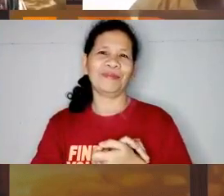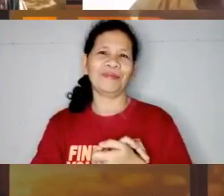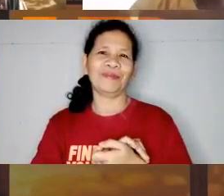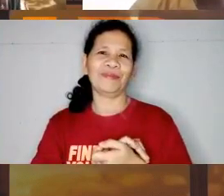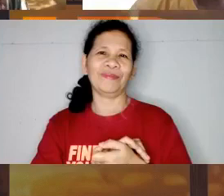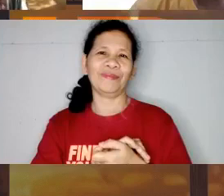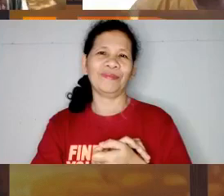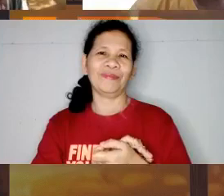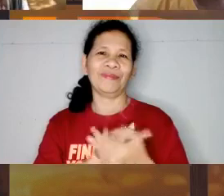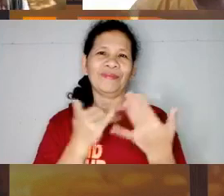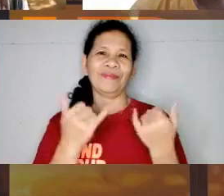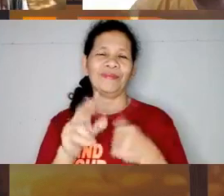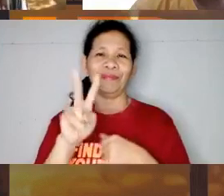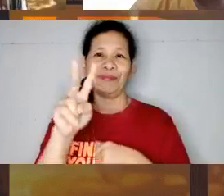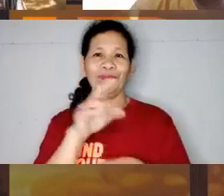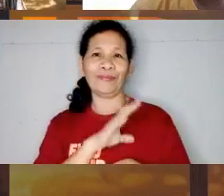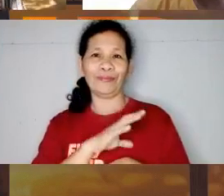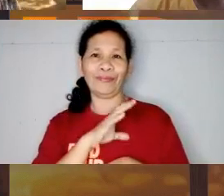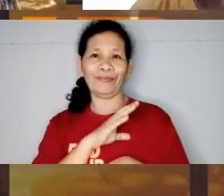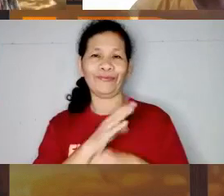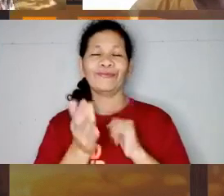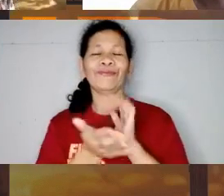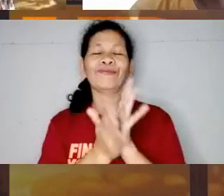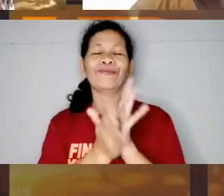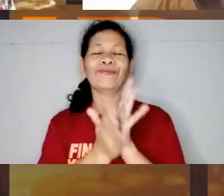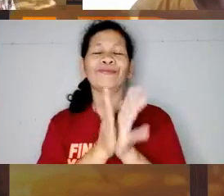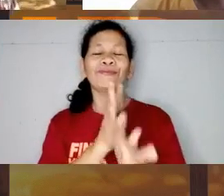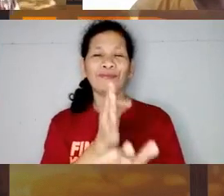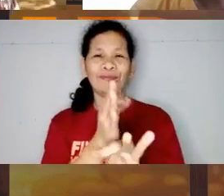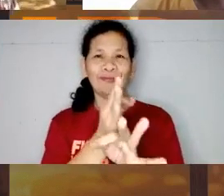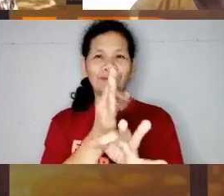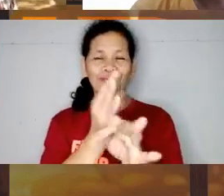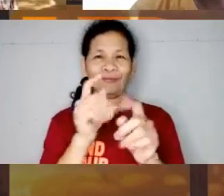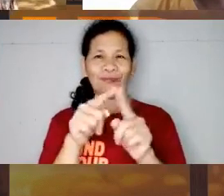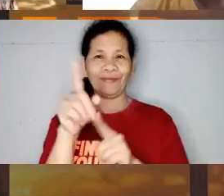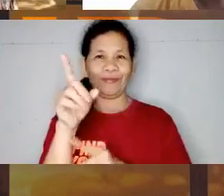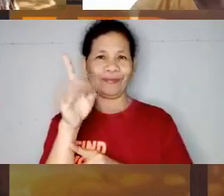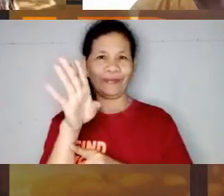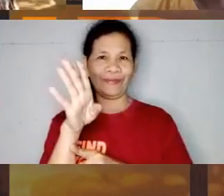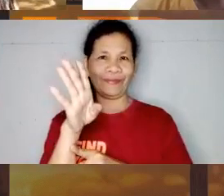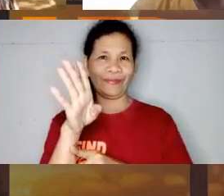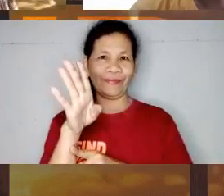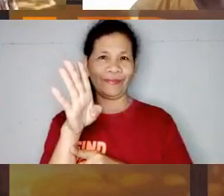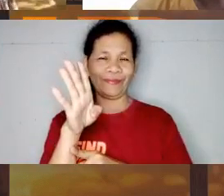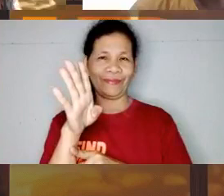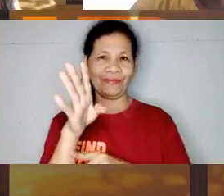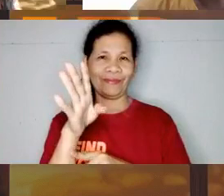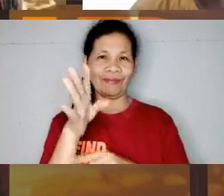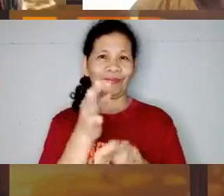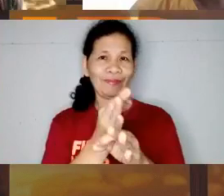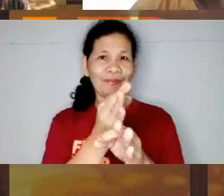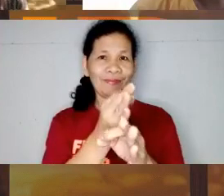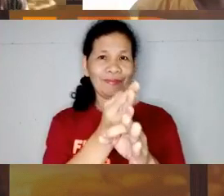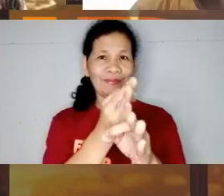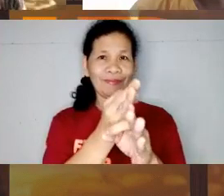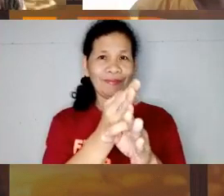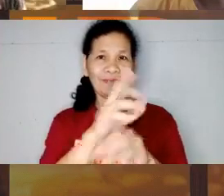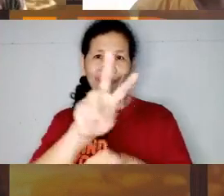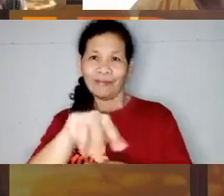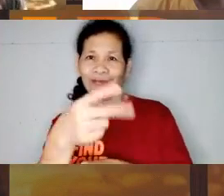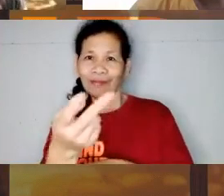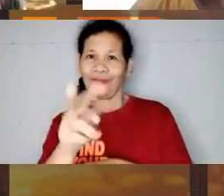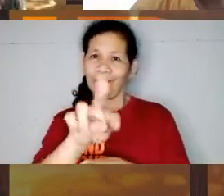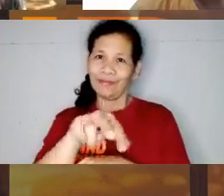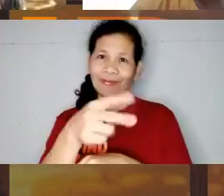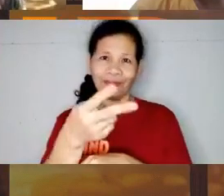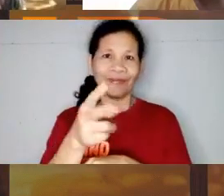katangian, yung pagiging tapat natin sa Panginoon. Ang salitang ang tapat, kahit balibaligtarin mo, kahit anong